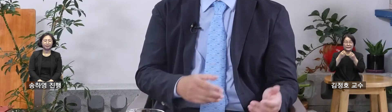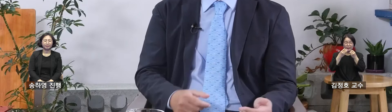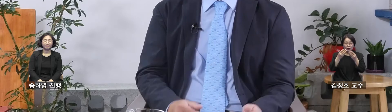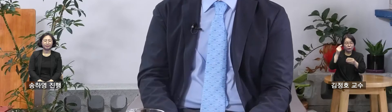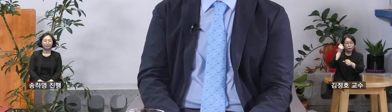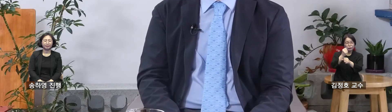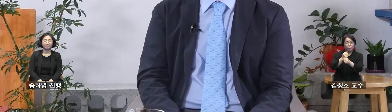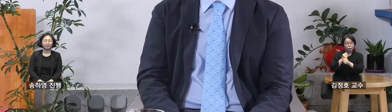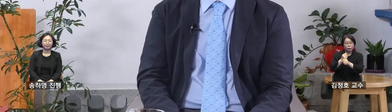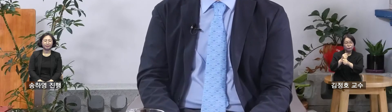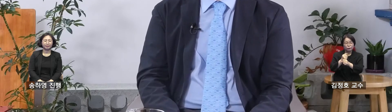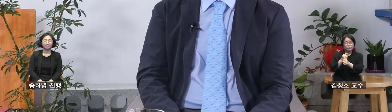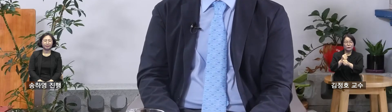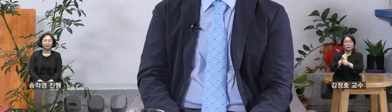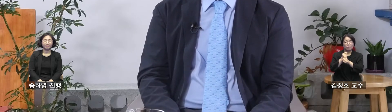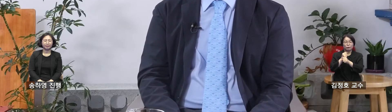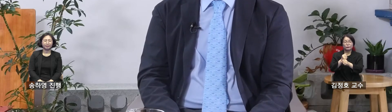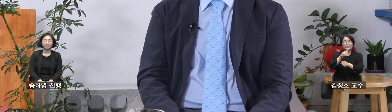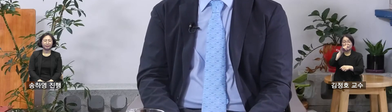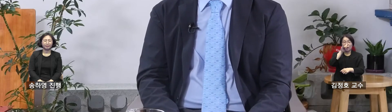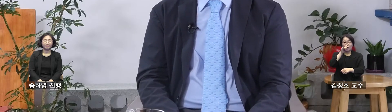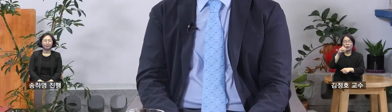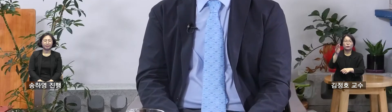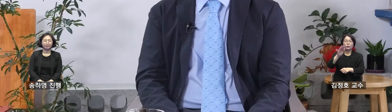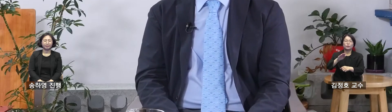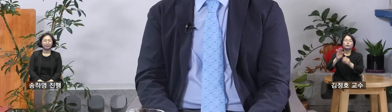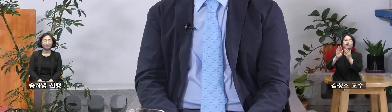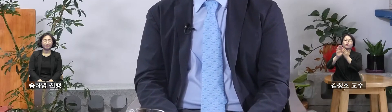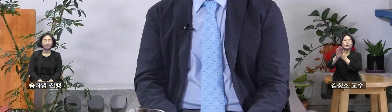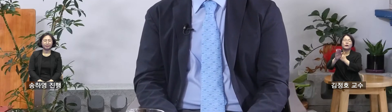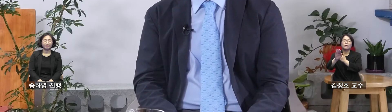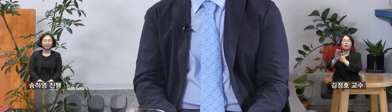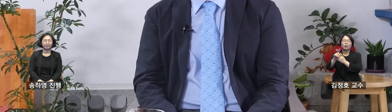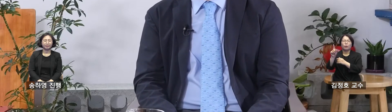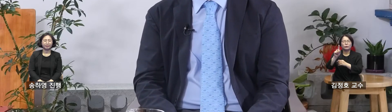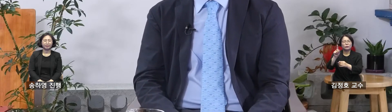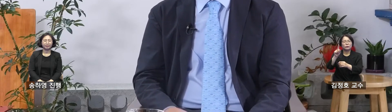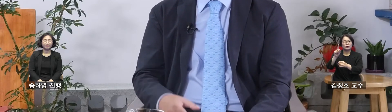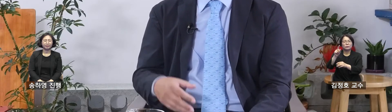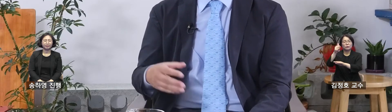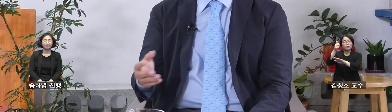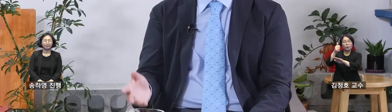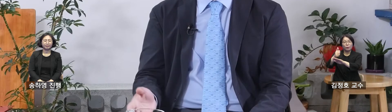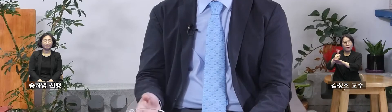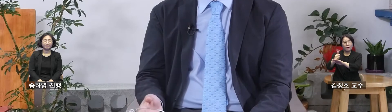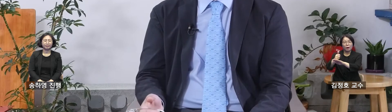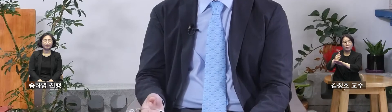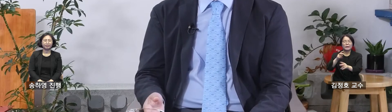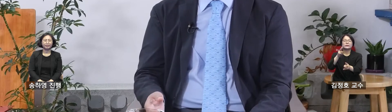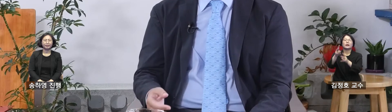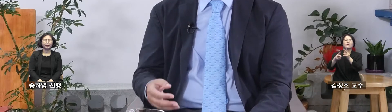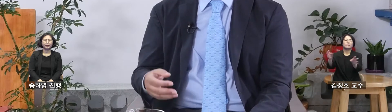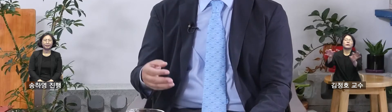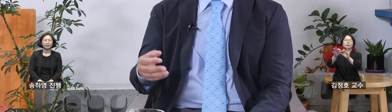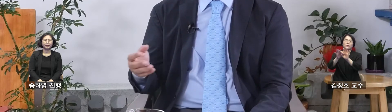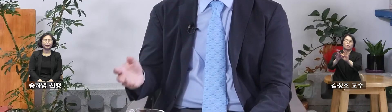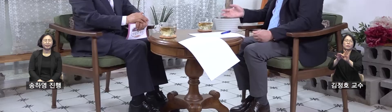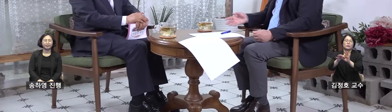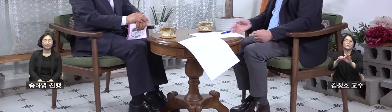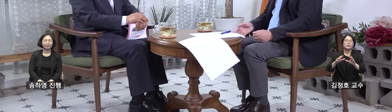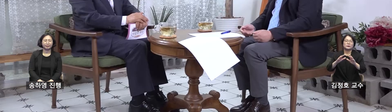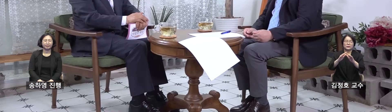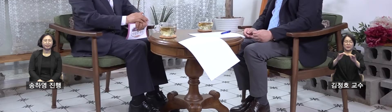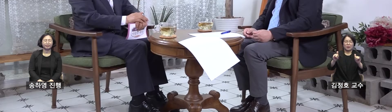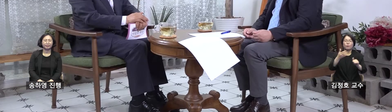연구를 창의적으로 해도 그게 그 이후에 어떤 연구 결과가 어떻게 산업화되고 인류의